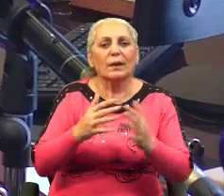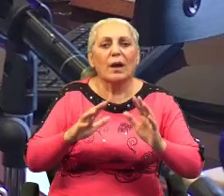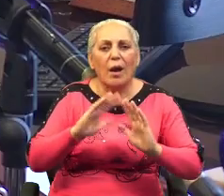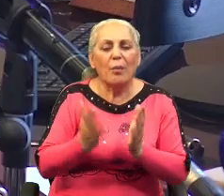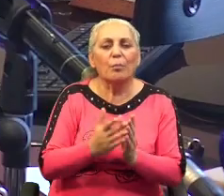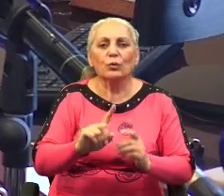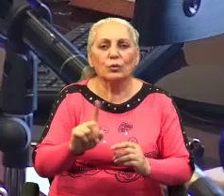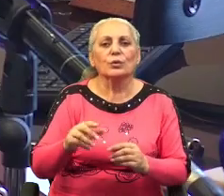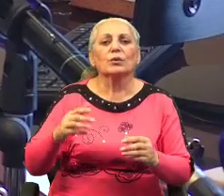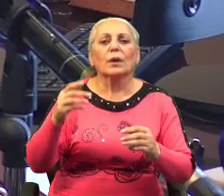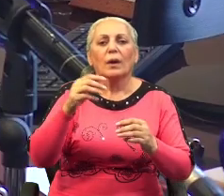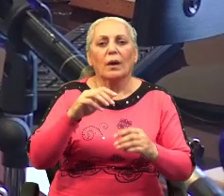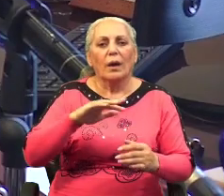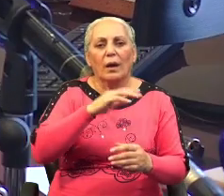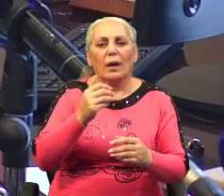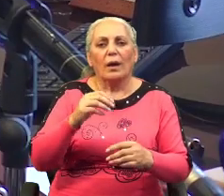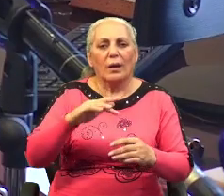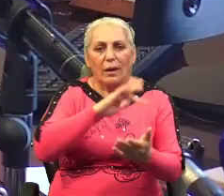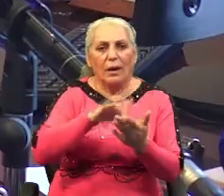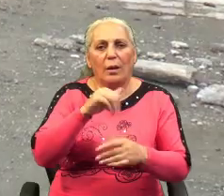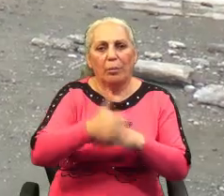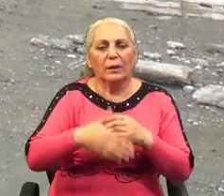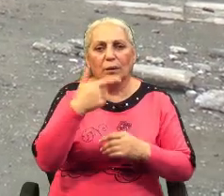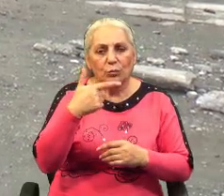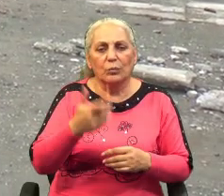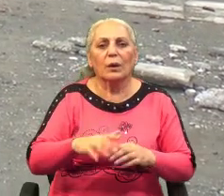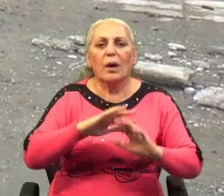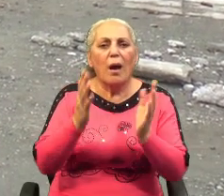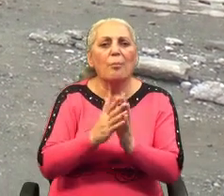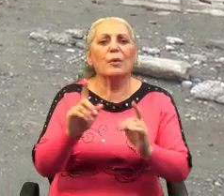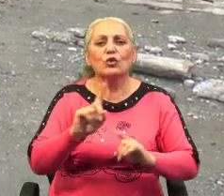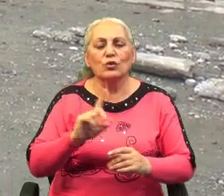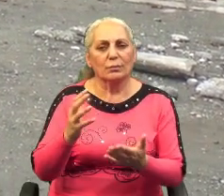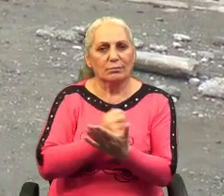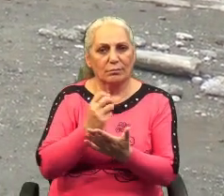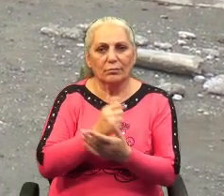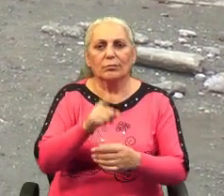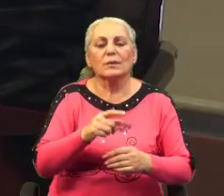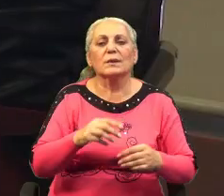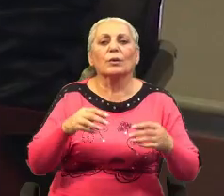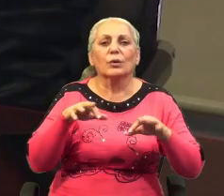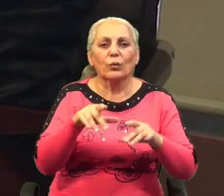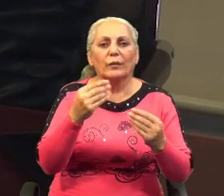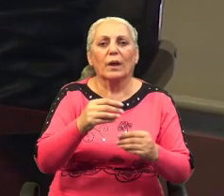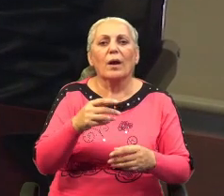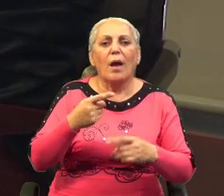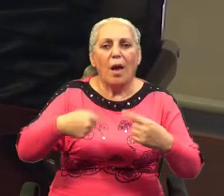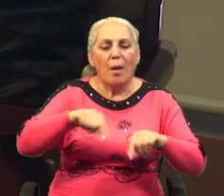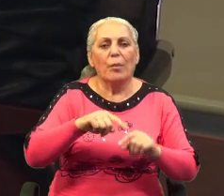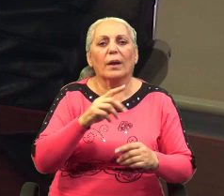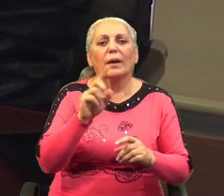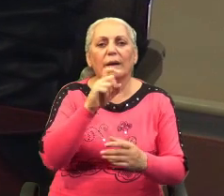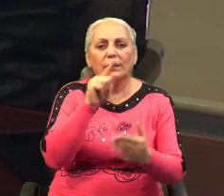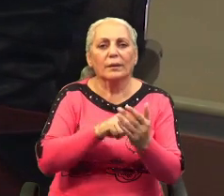Քաղաքապետն ասում է, որ ծրագիրն օգնող ձեռք է, որը հնարավորություն է տալիս համայնքներին խնդիրները լուծելու համար, որոնք համայնքային